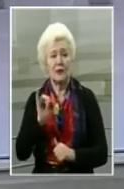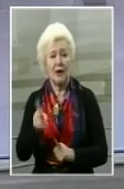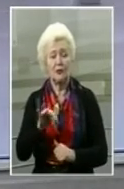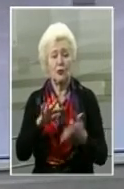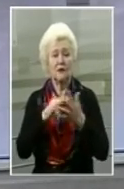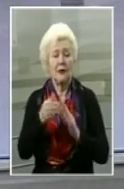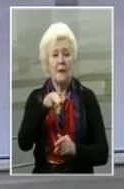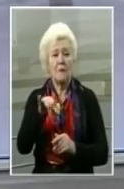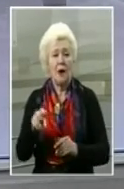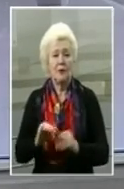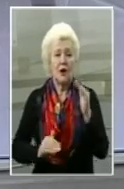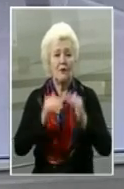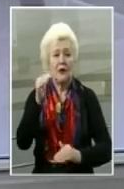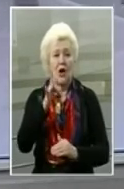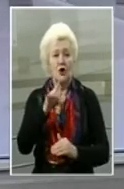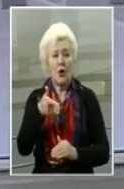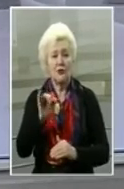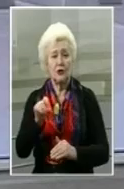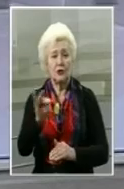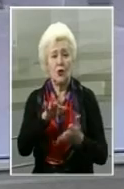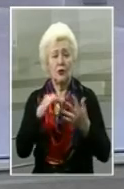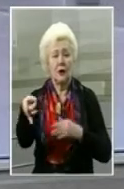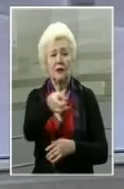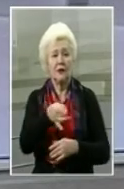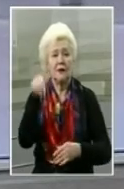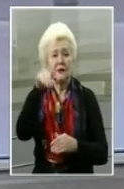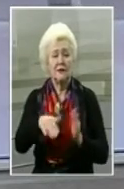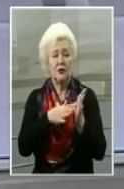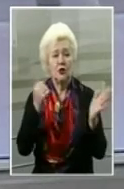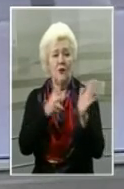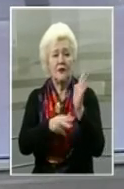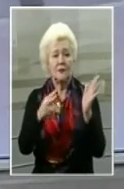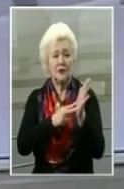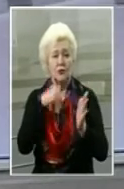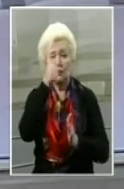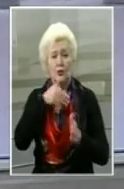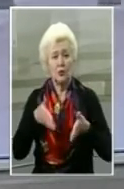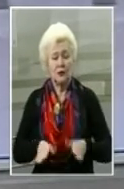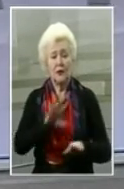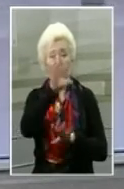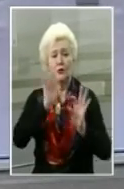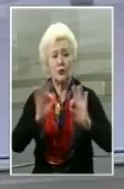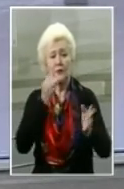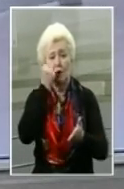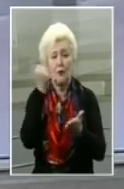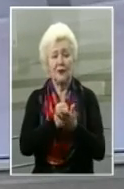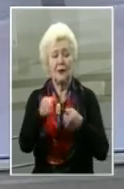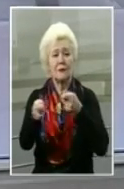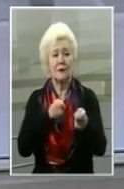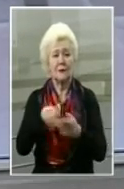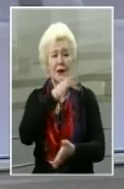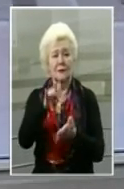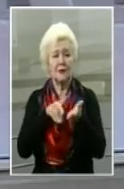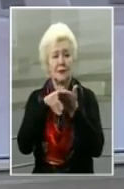села Павлівки Верхньорогачицького району 1987 року народження. Цю інформацію нам підтвердила керівниця